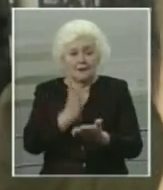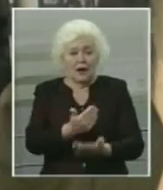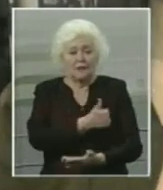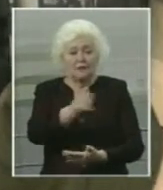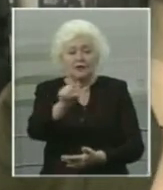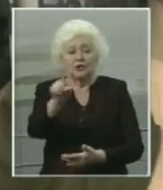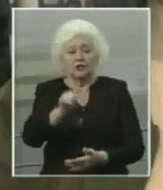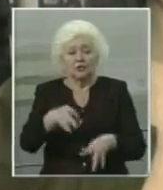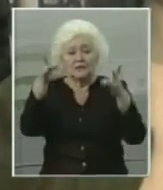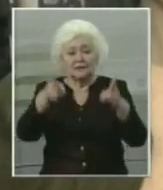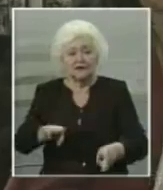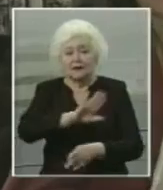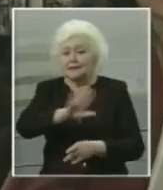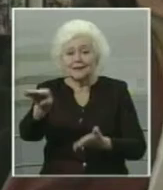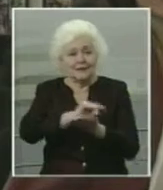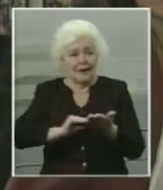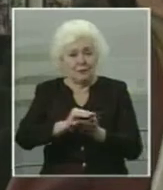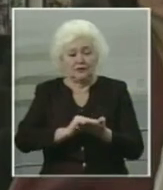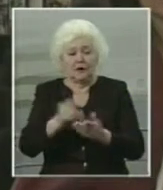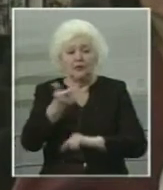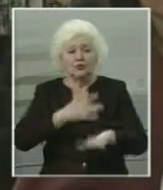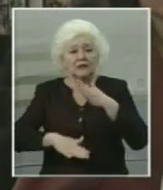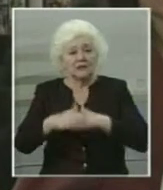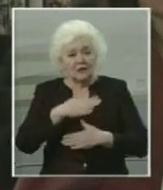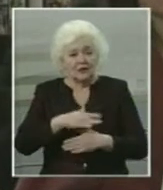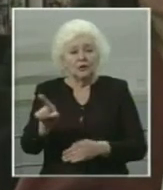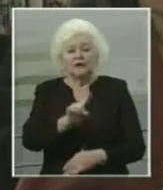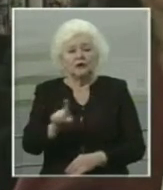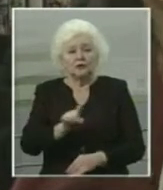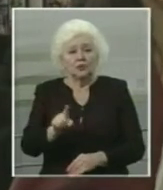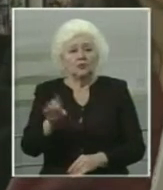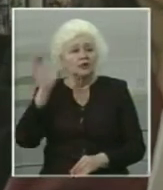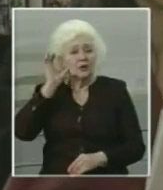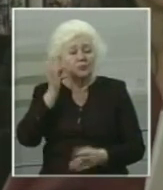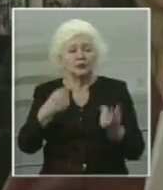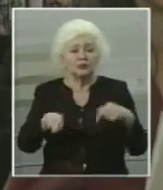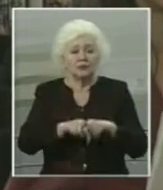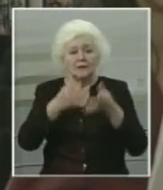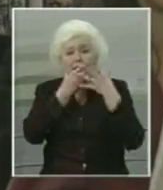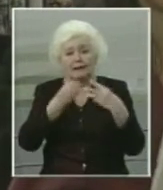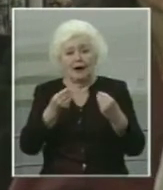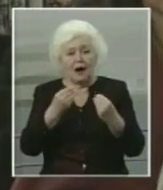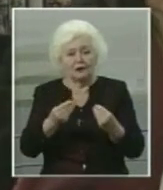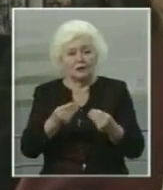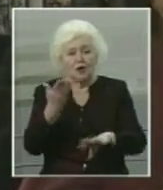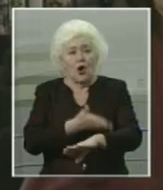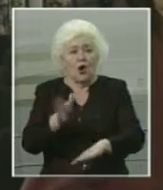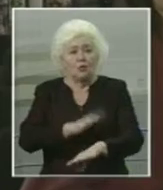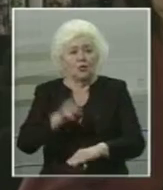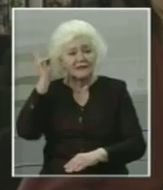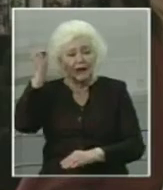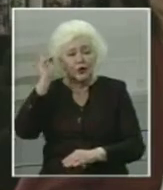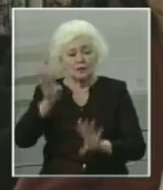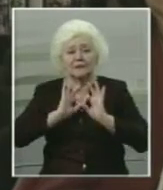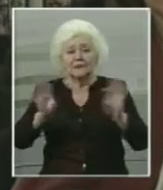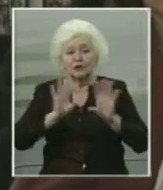щоб ця трагедія не повторилась. Дуже задоволений, тому що почути, як гарно польський консул